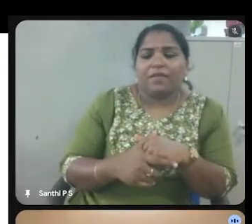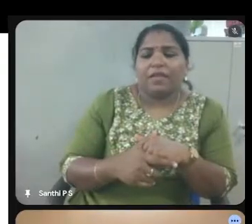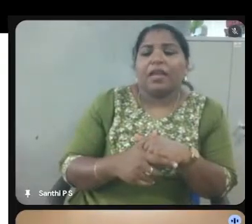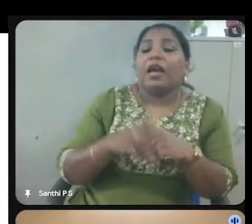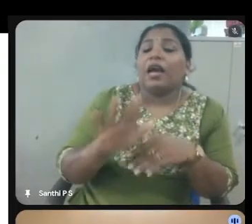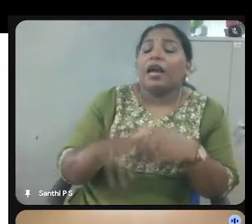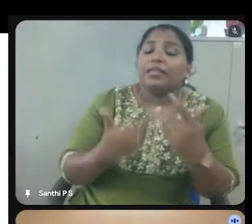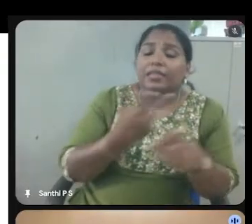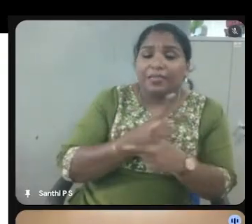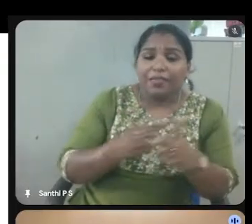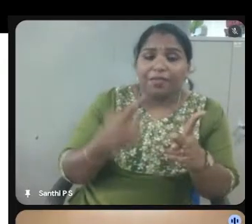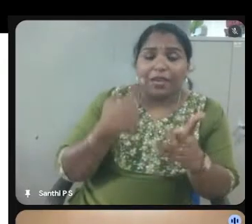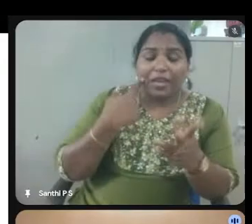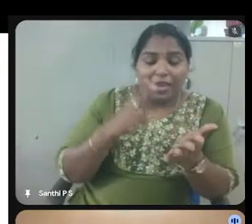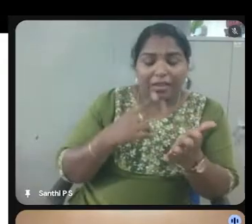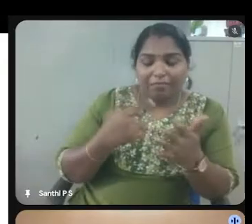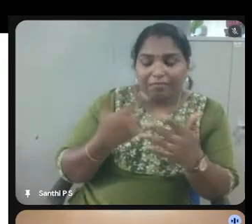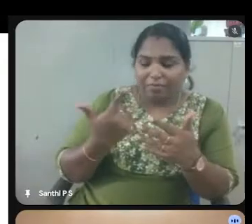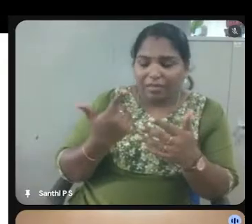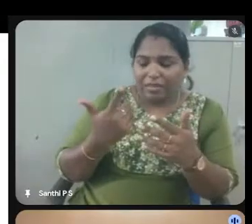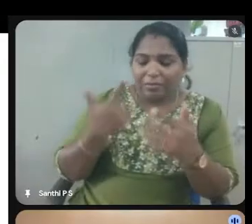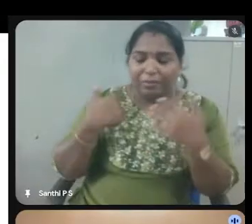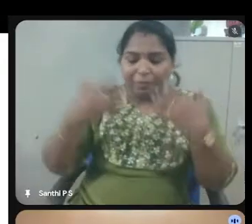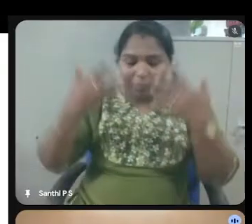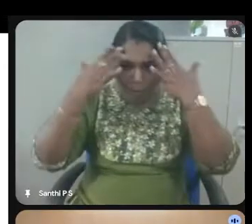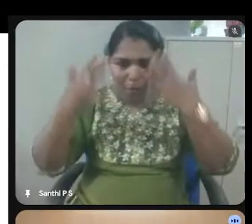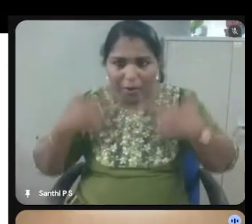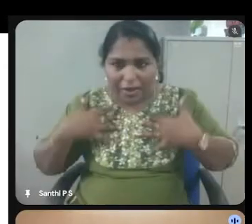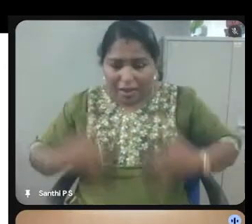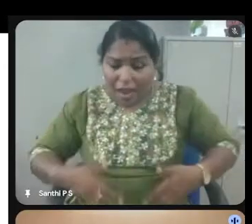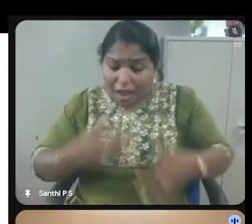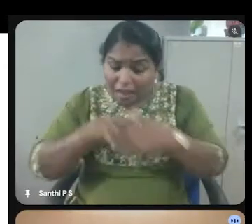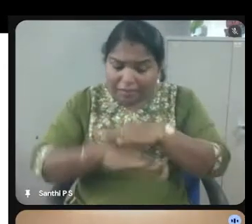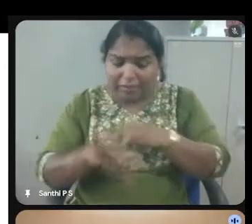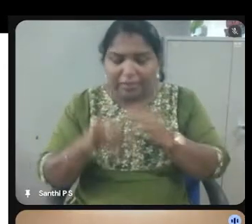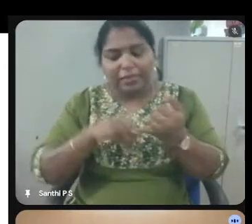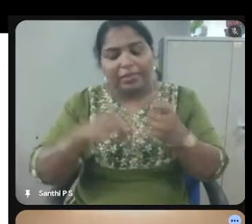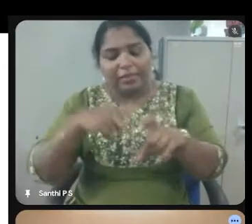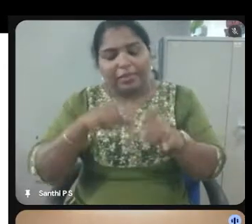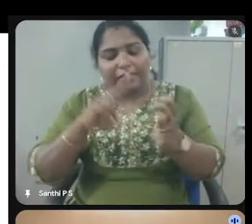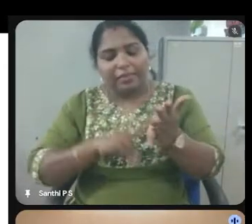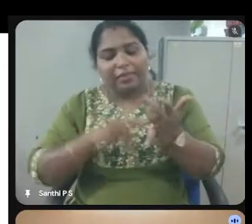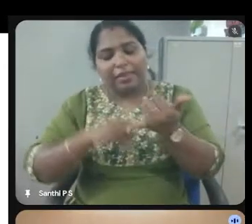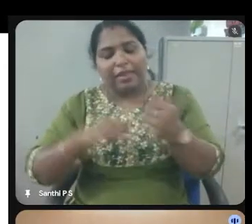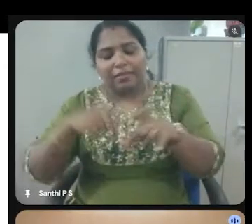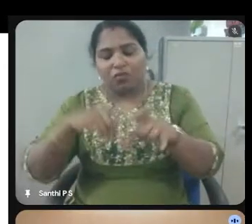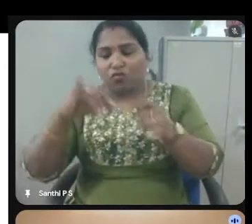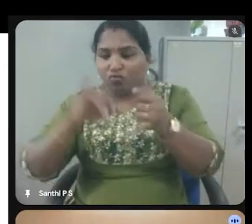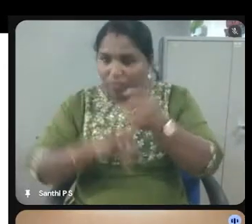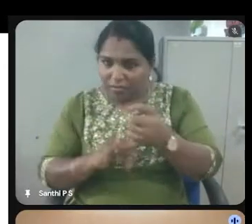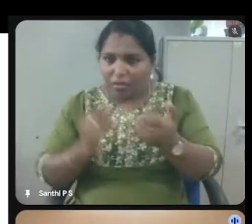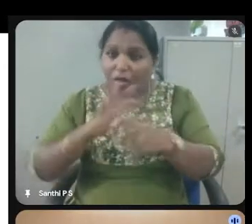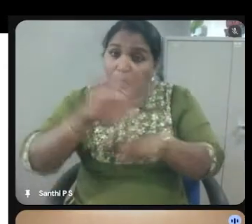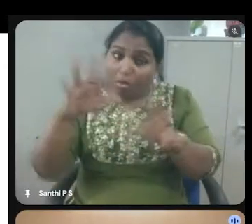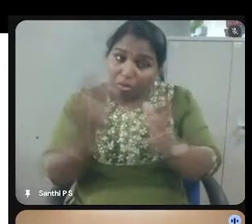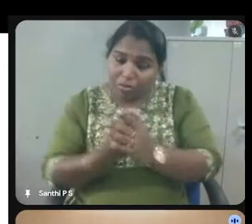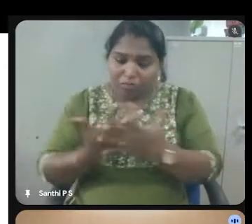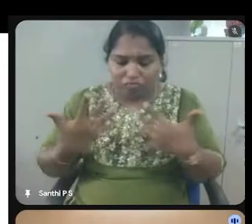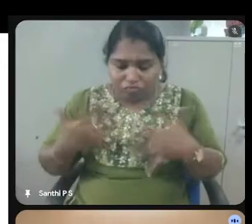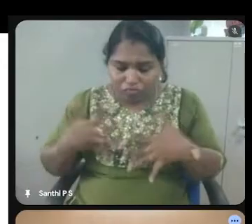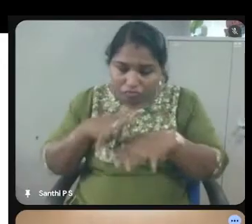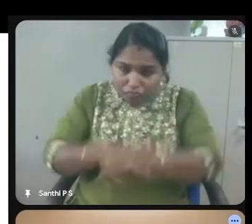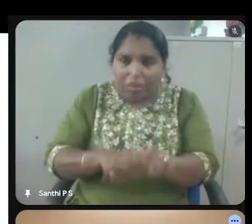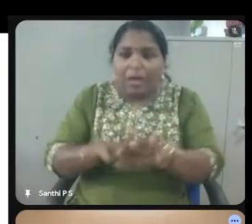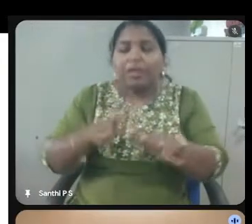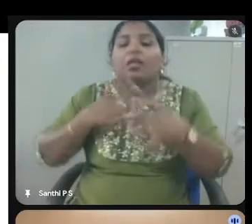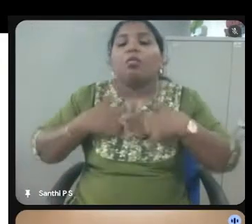ഇൻപുട്സ്, എന്താ പറയുക നമ്മൾ സെൻസറി ഇന്റഗ്രേഷൻ എന്ന് പറയും. ഇത് എല്ലാം കൂടി ഇന്റഗ്രേറ്റ് ചെയ്താണ് നമ്മൾ കുട്ടിയുടെ ഒരു ഡെവലപ്മെന്റ് നടക്കുന്നത്. അപ്പം അത് എല്ലാ ആക്ടിവിറ്റീസ്